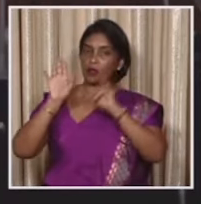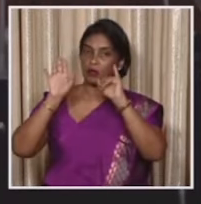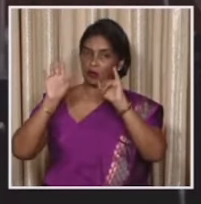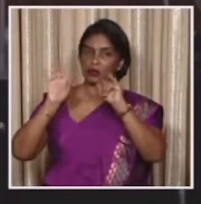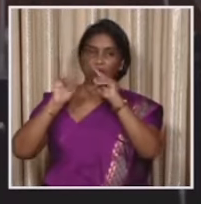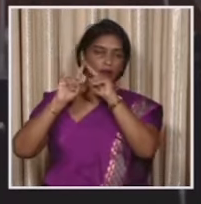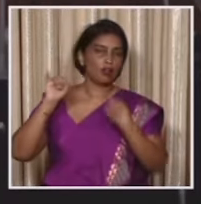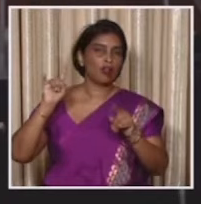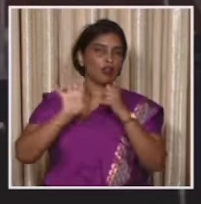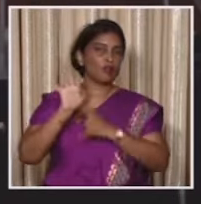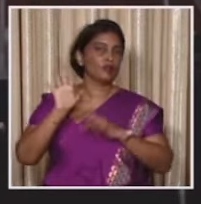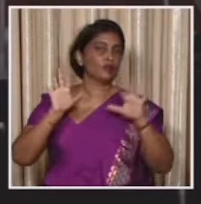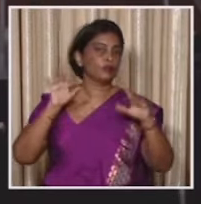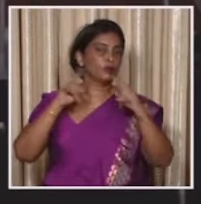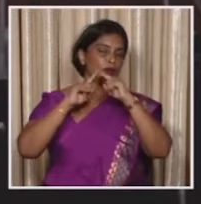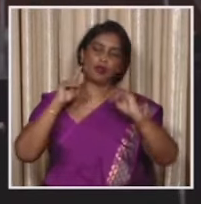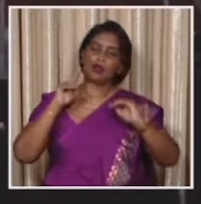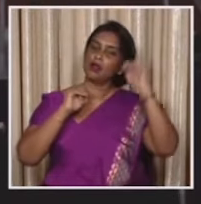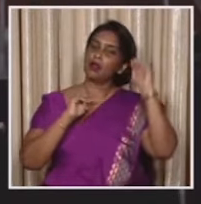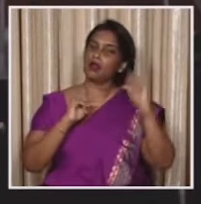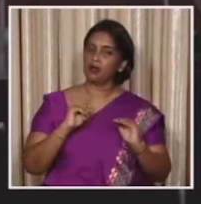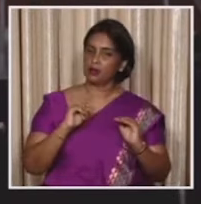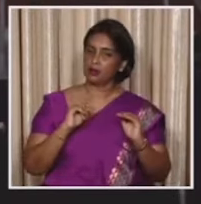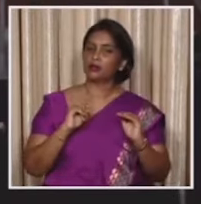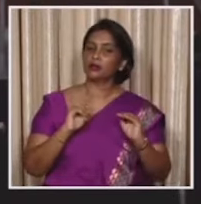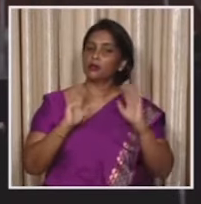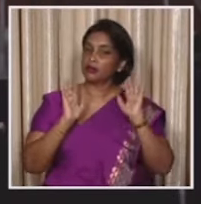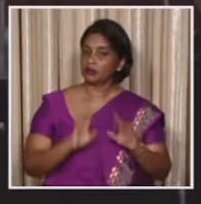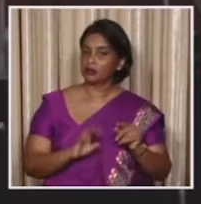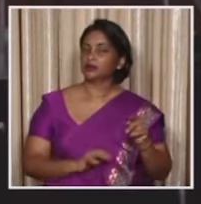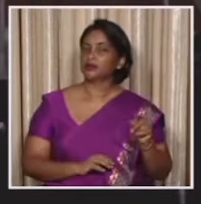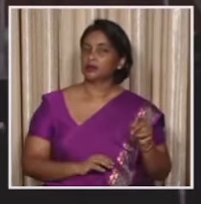සිට වසර 5 දක්වා අඩු කළා. නමුත්